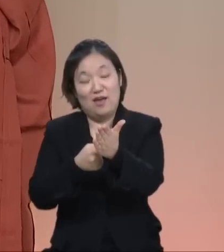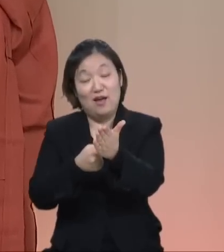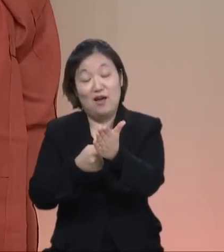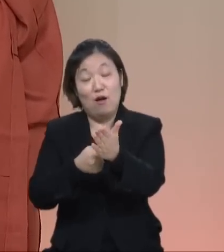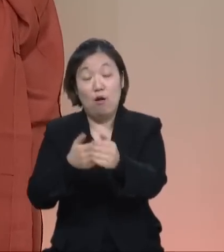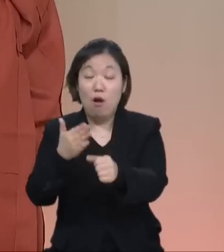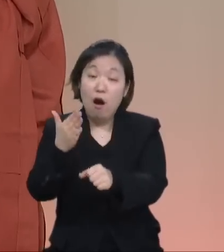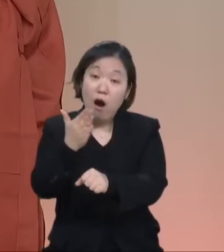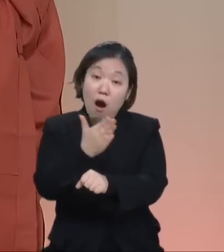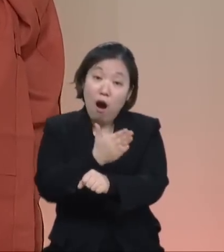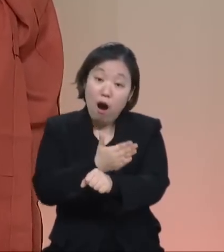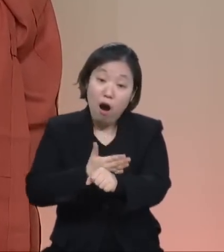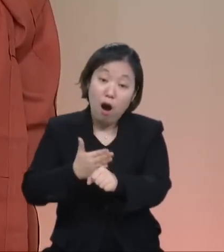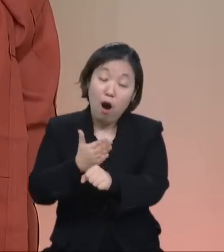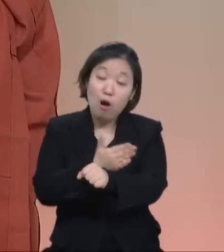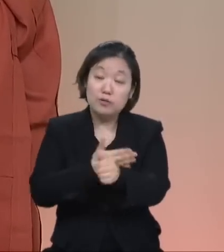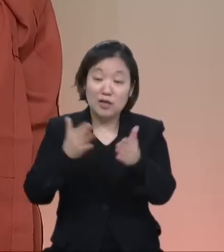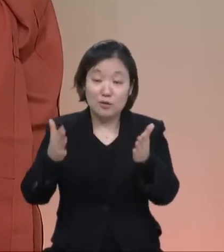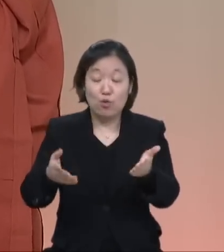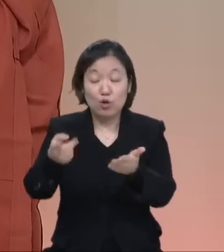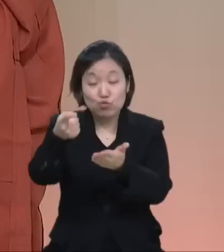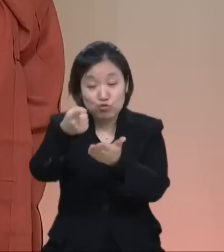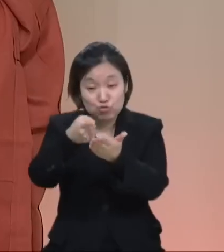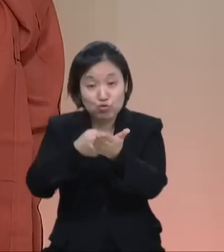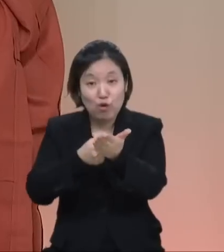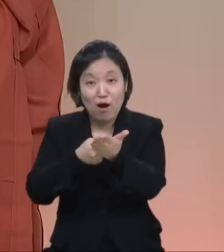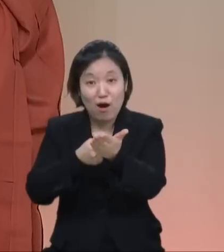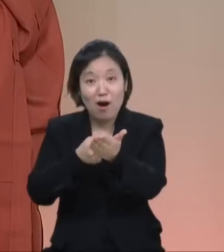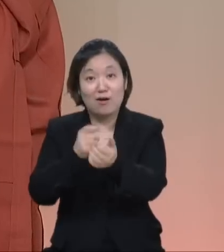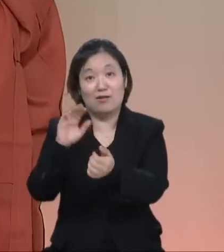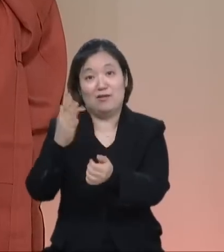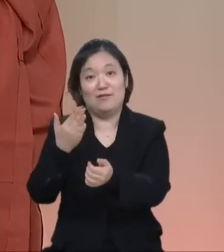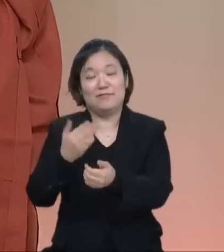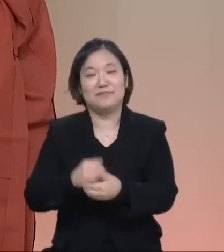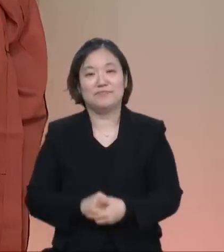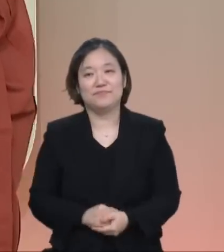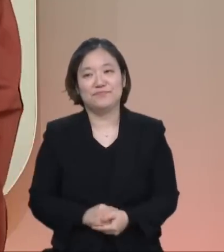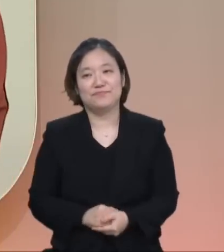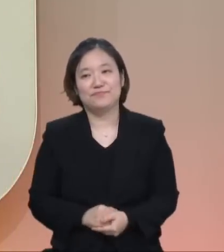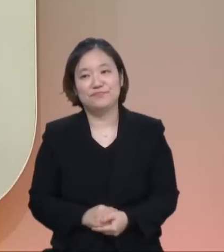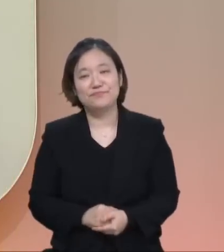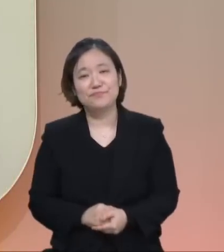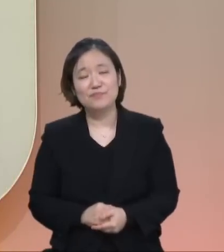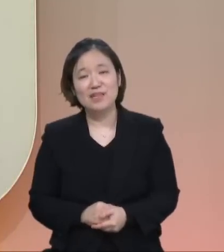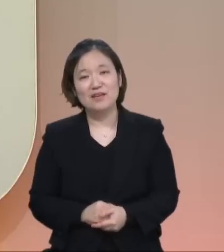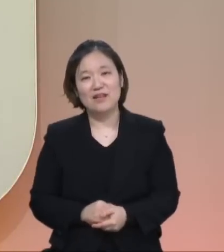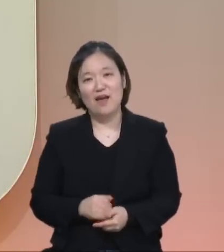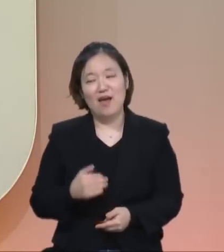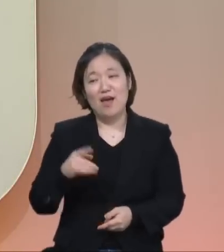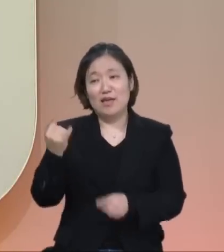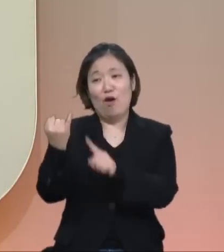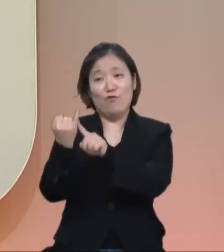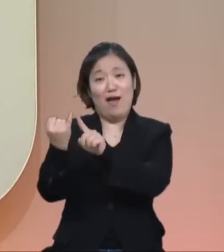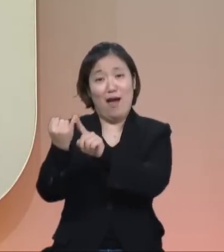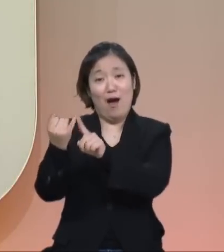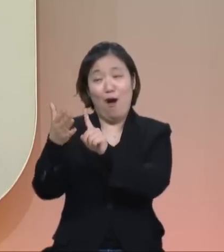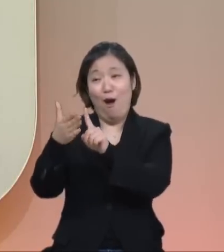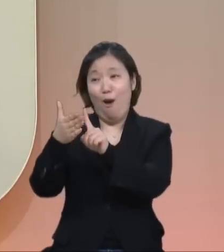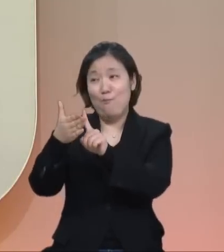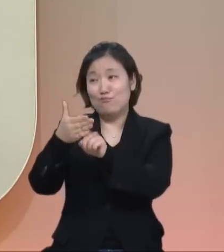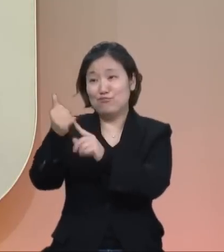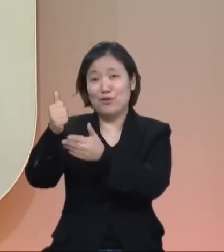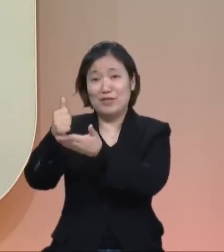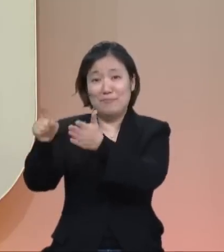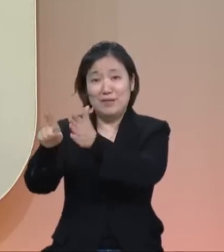9시간 9시간 정도 수술실에 있었다고 해요네이 불자님이 불심이 지극해서 그런지